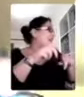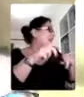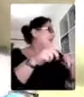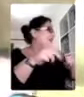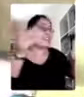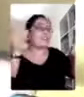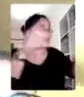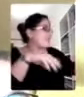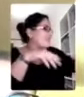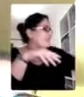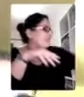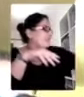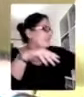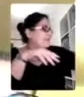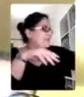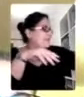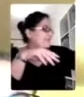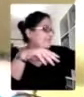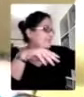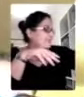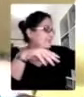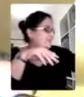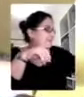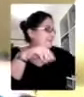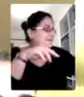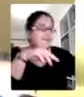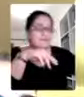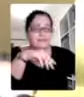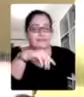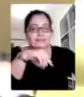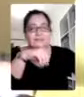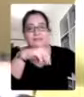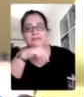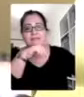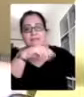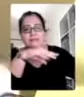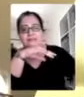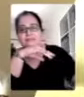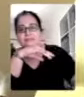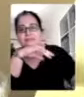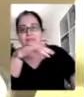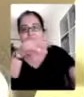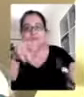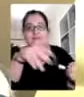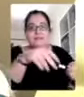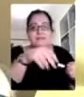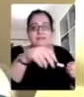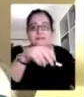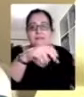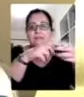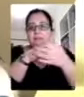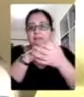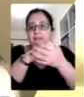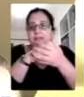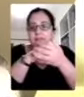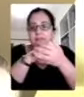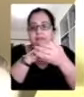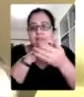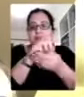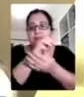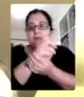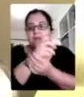değil maalesef. Keşke olsaydı. Benim iki tane şişesi var. Bunlardan da gayet anladım. Ben onu da hani antiparantez